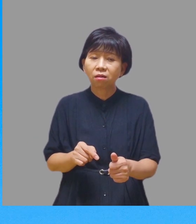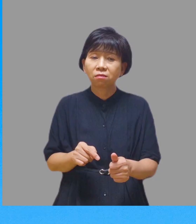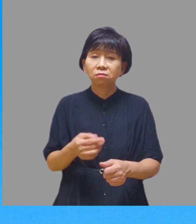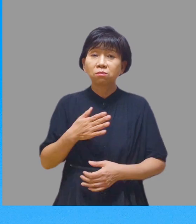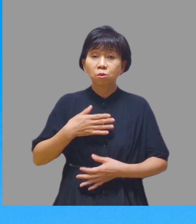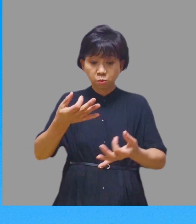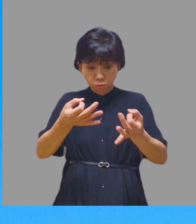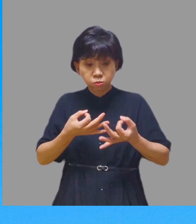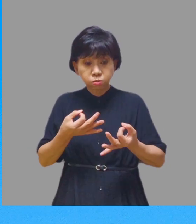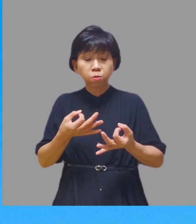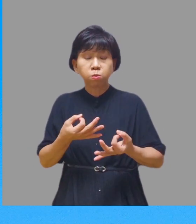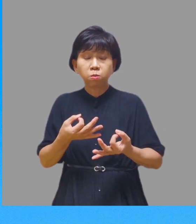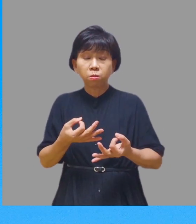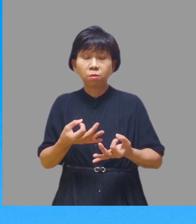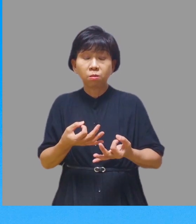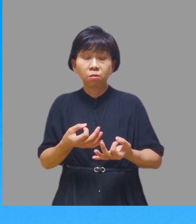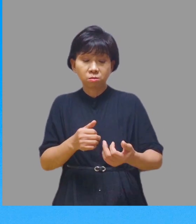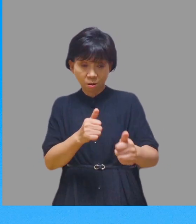저보고 따라오세요.